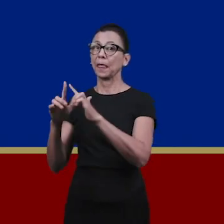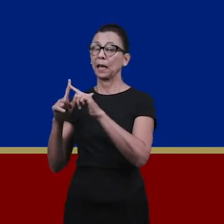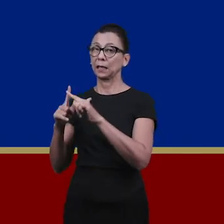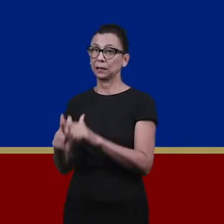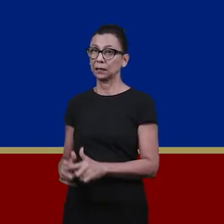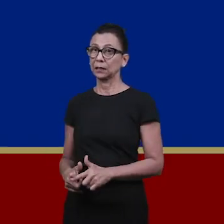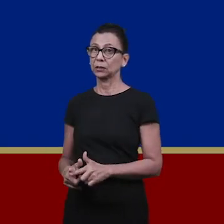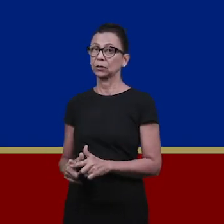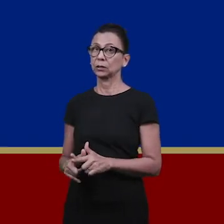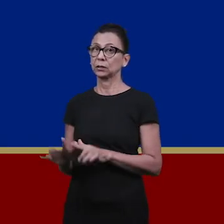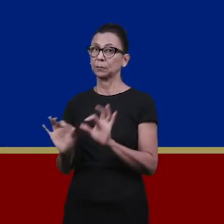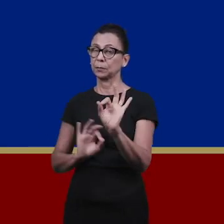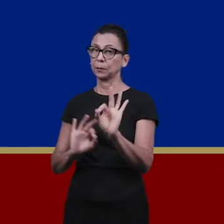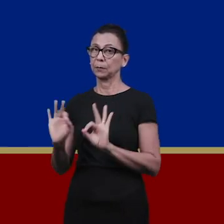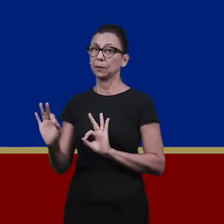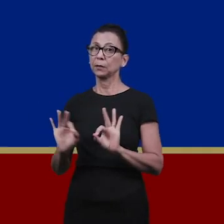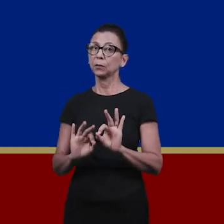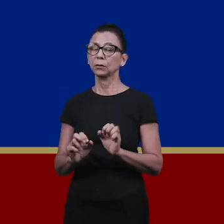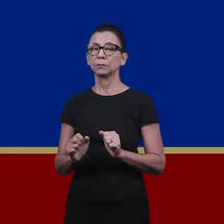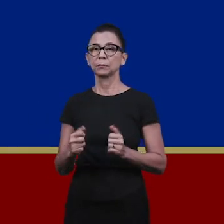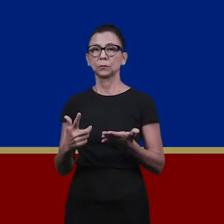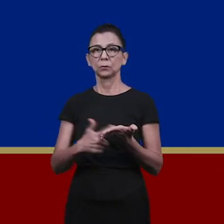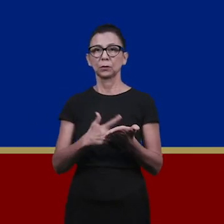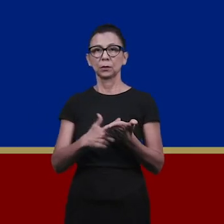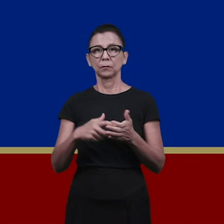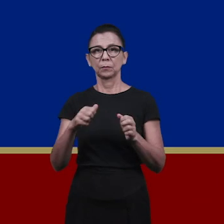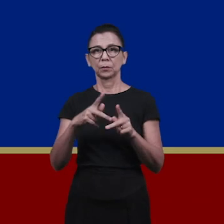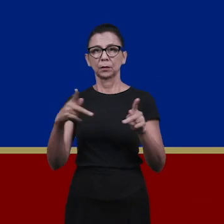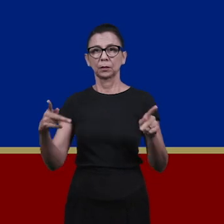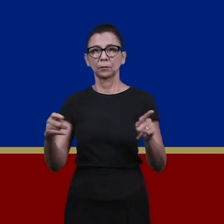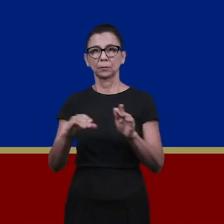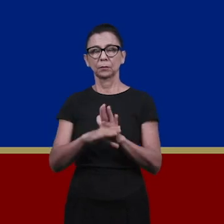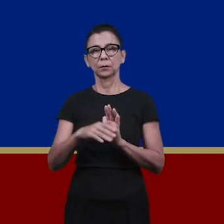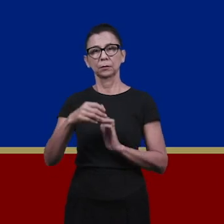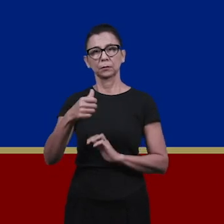Apocalypse 19, verset 7.